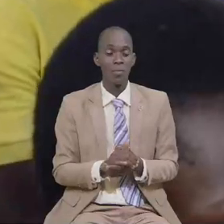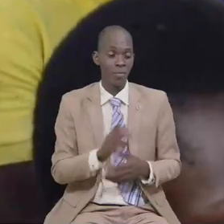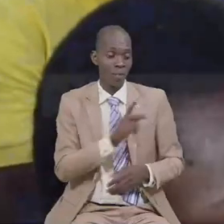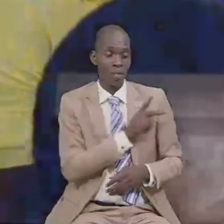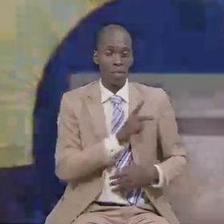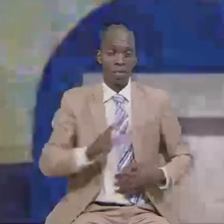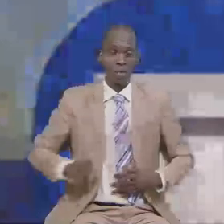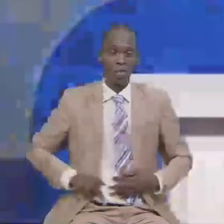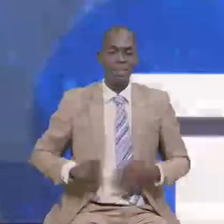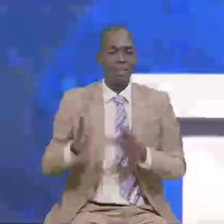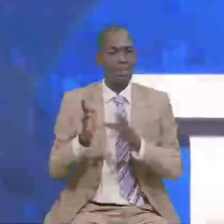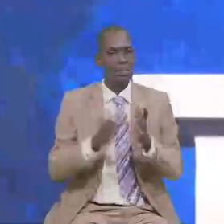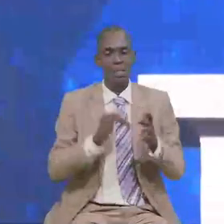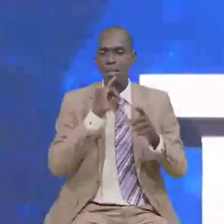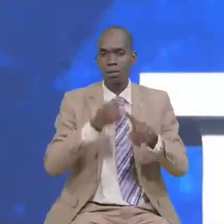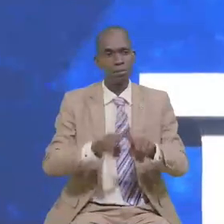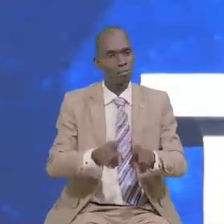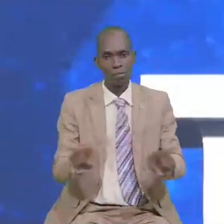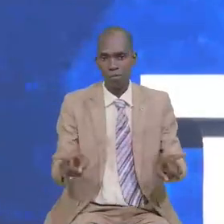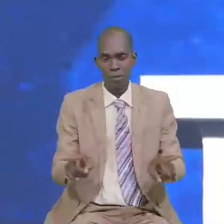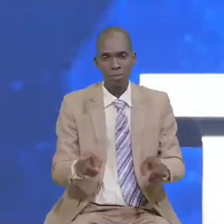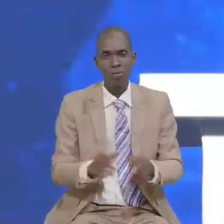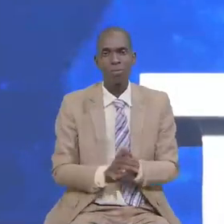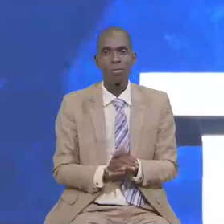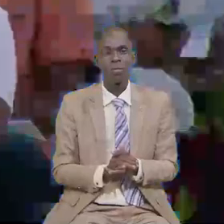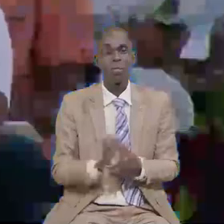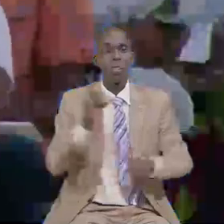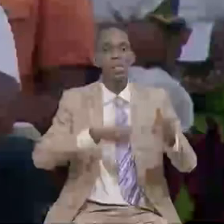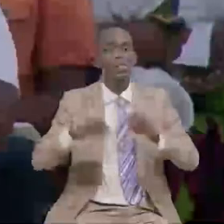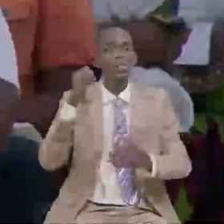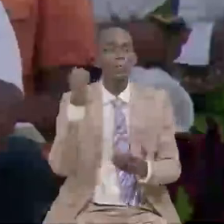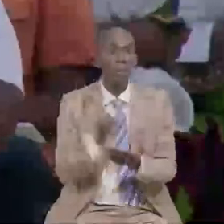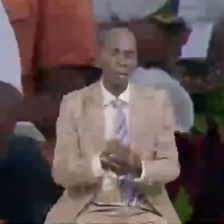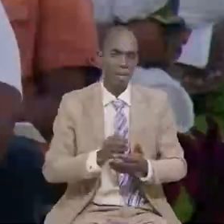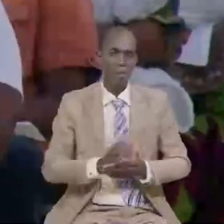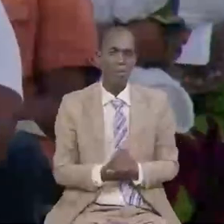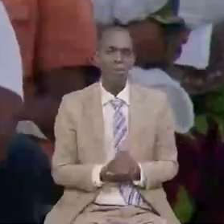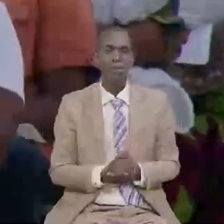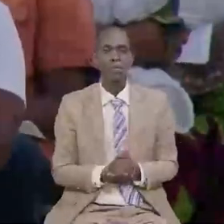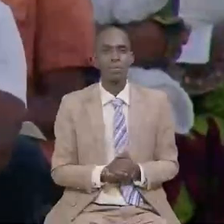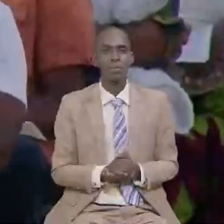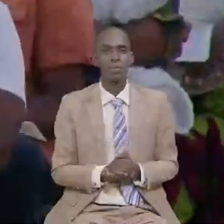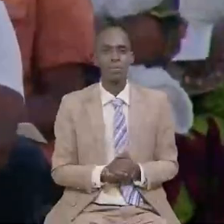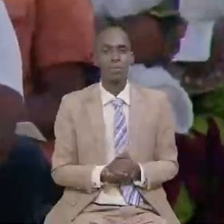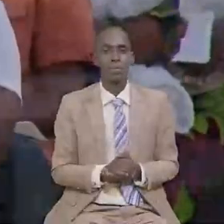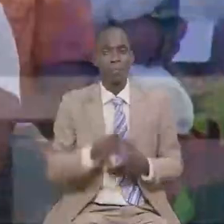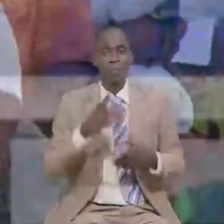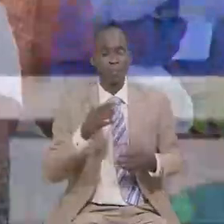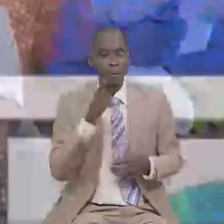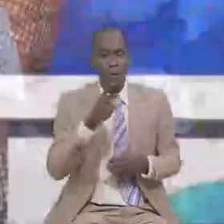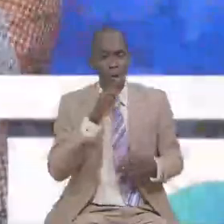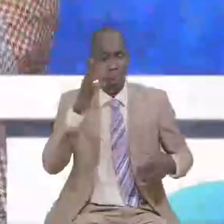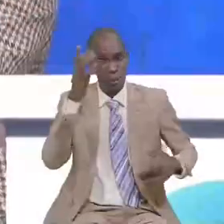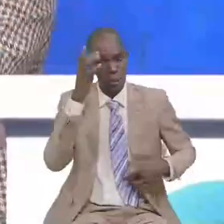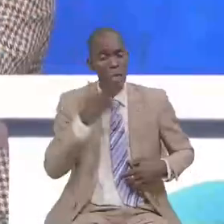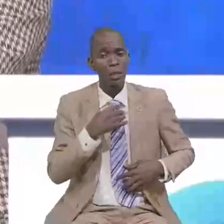Le roi Jésus est différent. Donnez-moi un bon amen. Tu es malade, on te